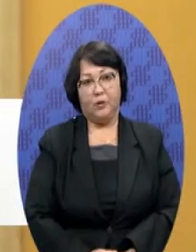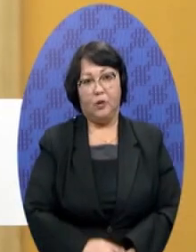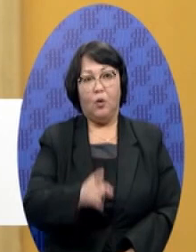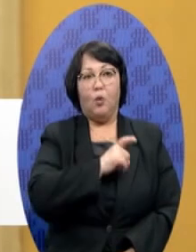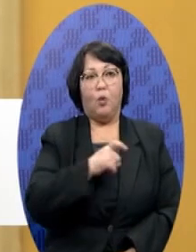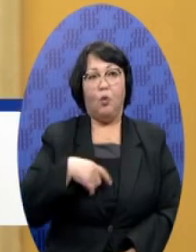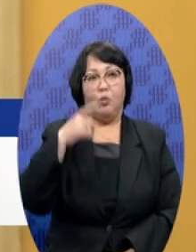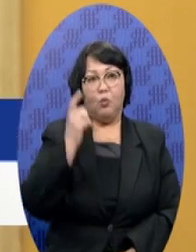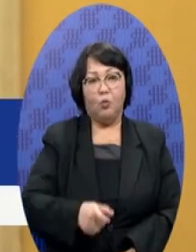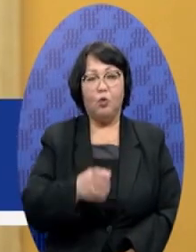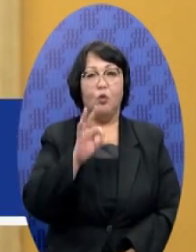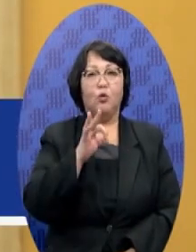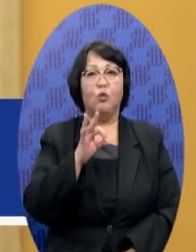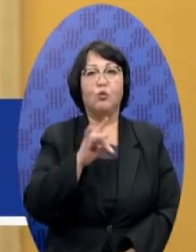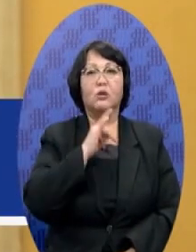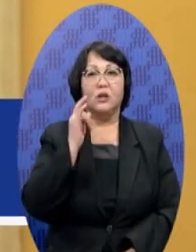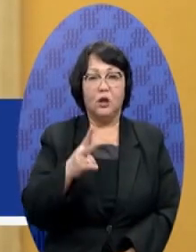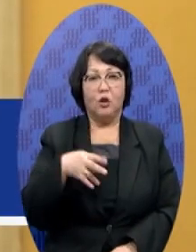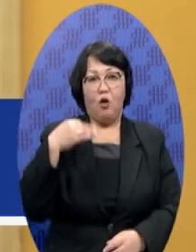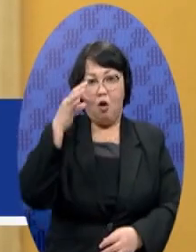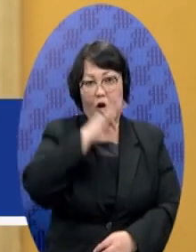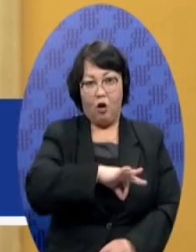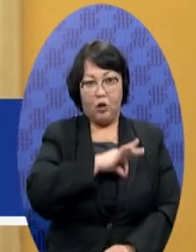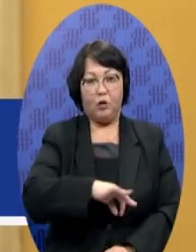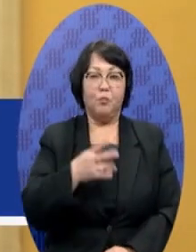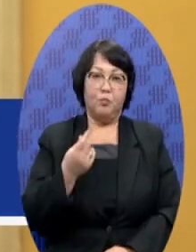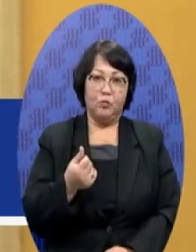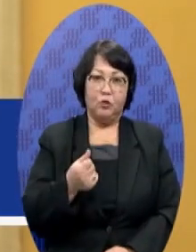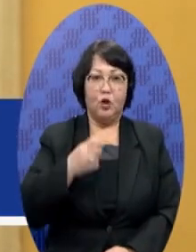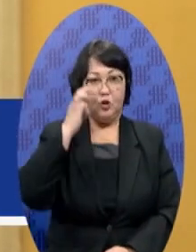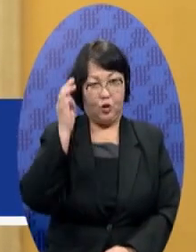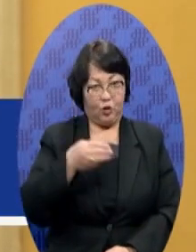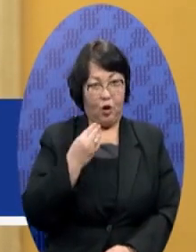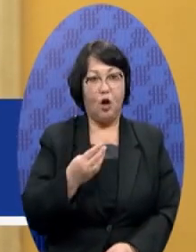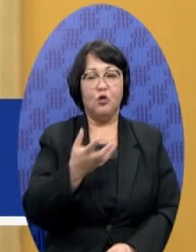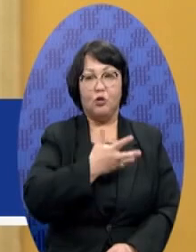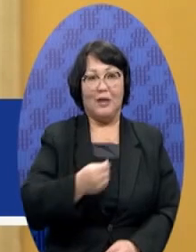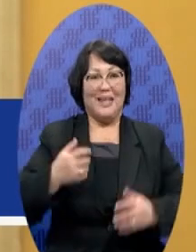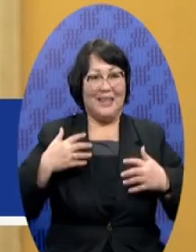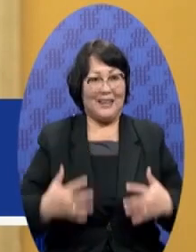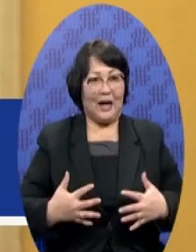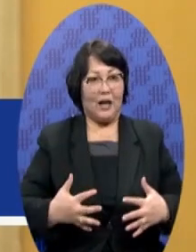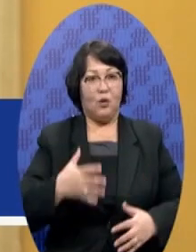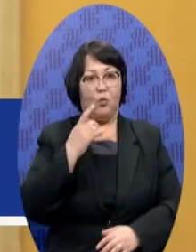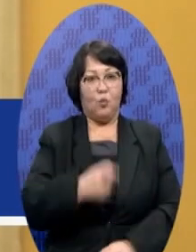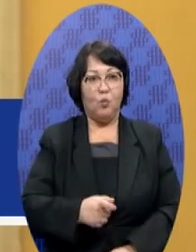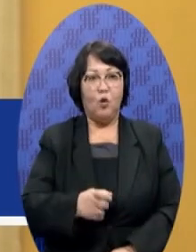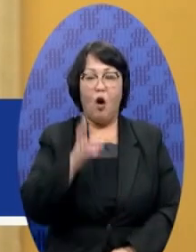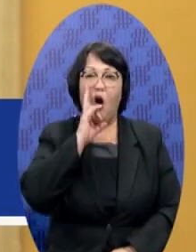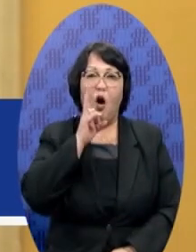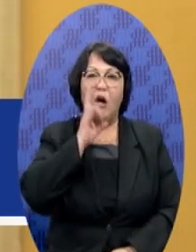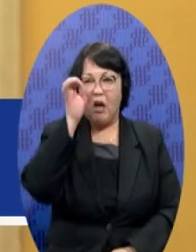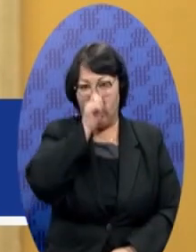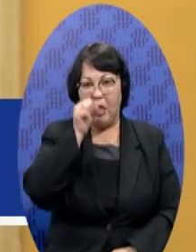хувьд бол өрхийн одоо орлогод ч гэсэн тодорхой хэмжээгээр нөлөөлнө. Тархан хүн бол өөрөө маш их хоол идэх